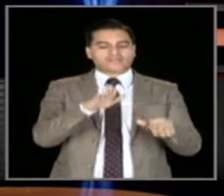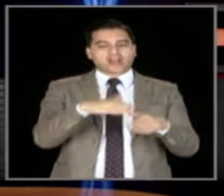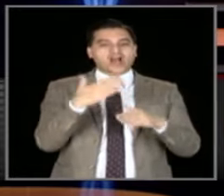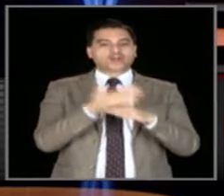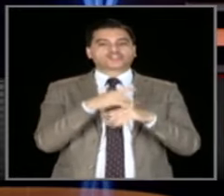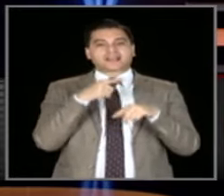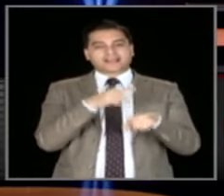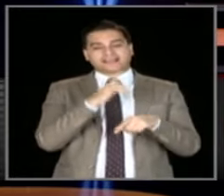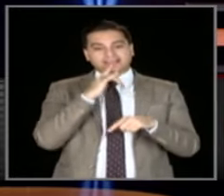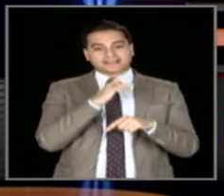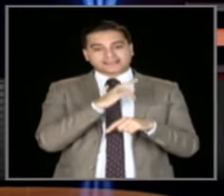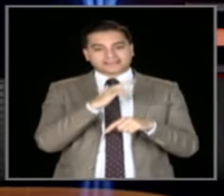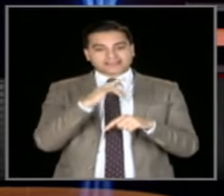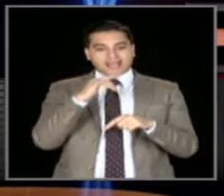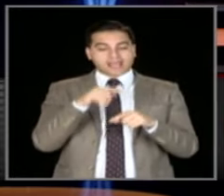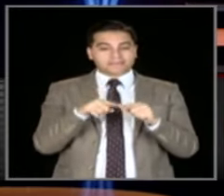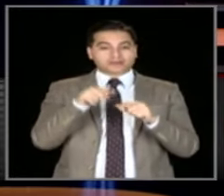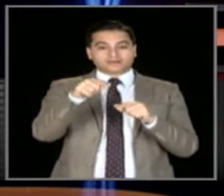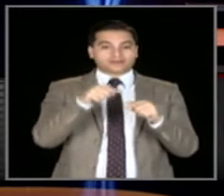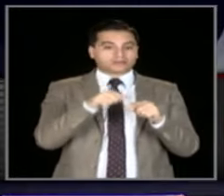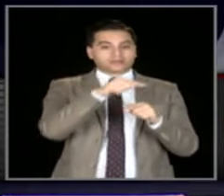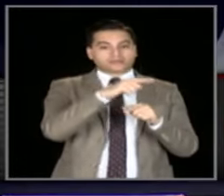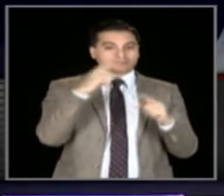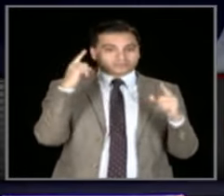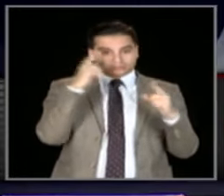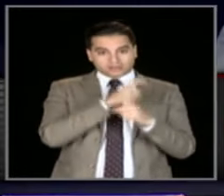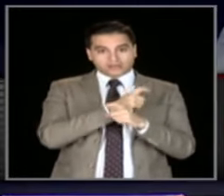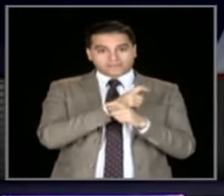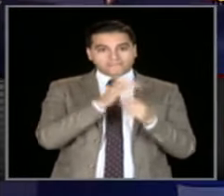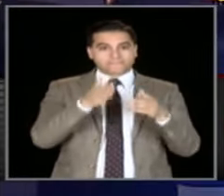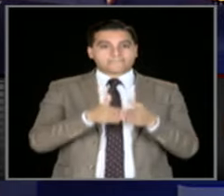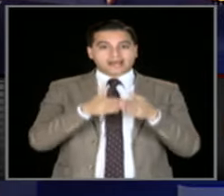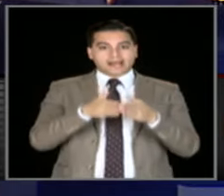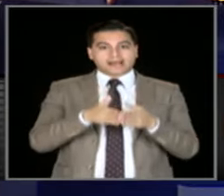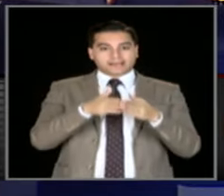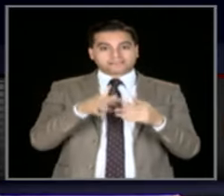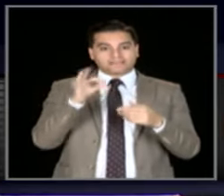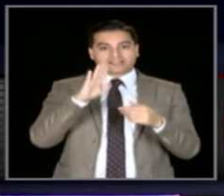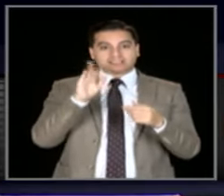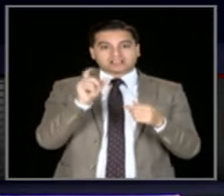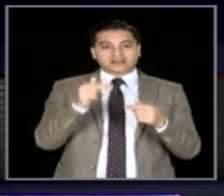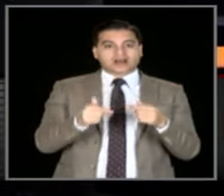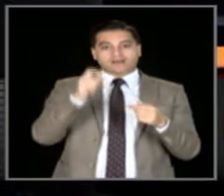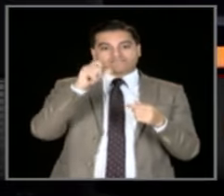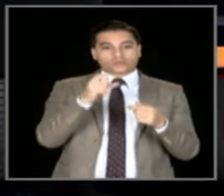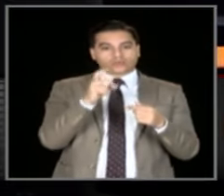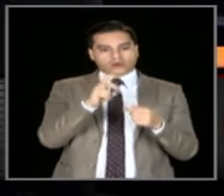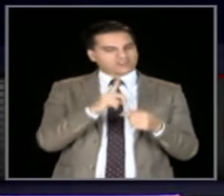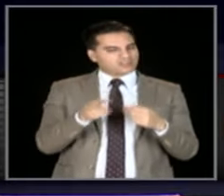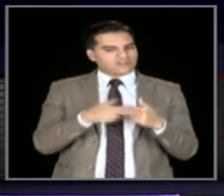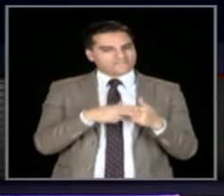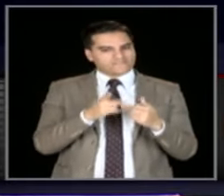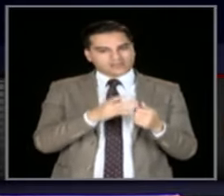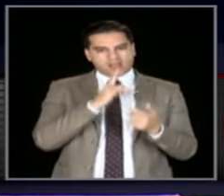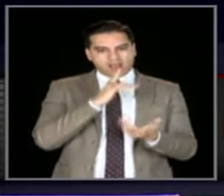كده التنقل فيها بالمراكب. سنغافورة. وفين؟ لا،